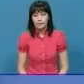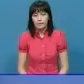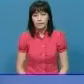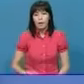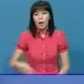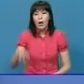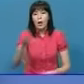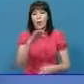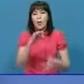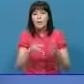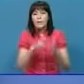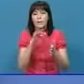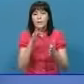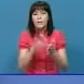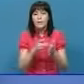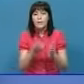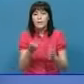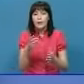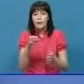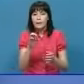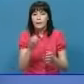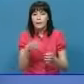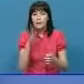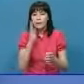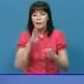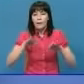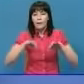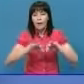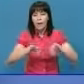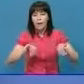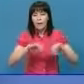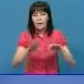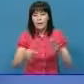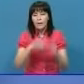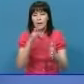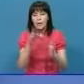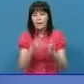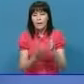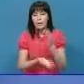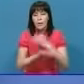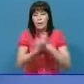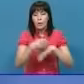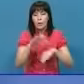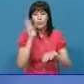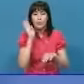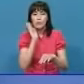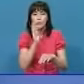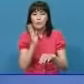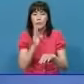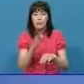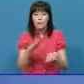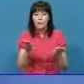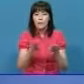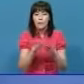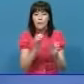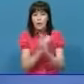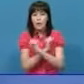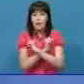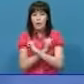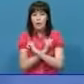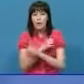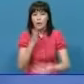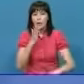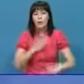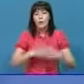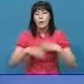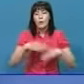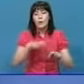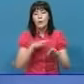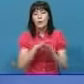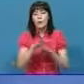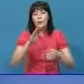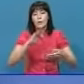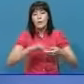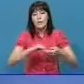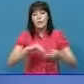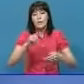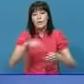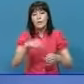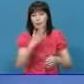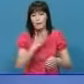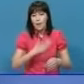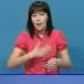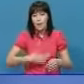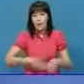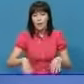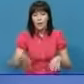Облыс орталығындағы Дельфин аквапаркі қала тұрғындары мен қонақтарын суға шомылып, күнге қыздырынып демалысты көңілді өткізуге шақырады. Мұнда ыңғайлы